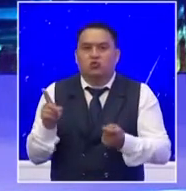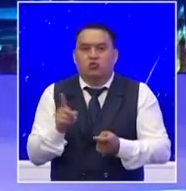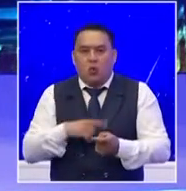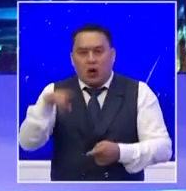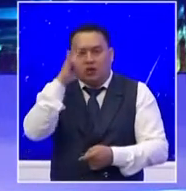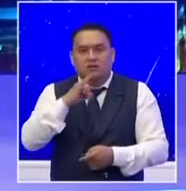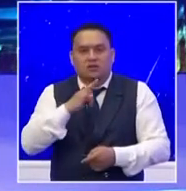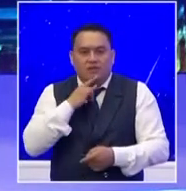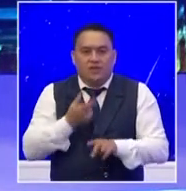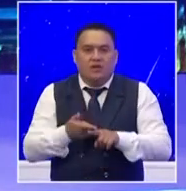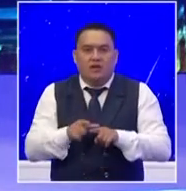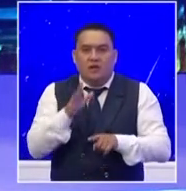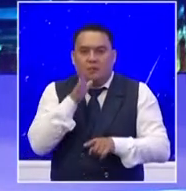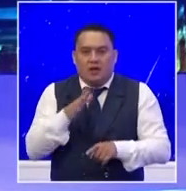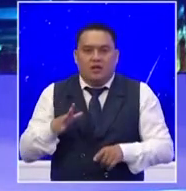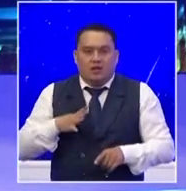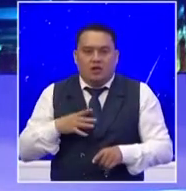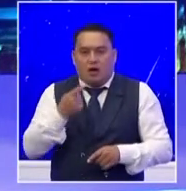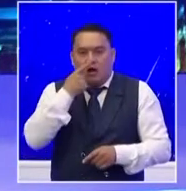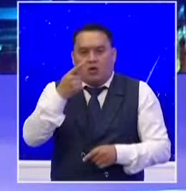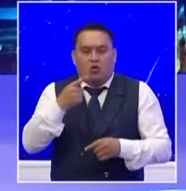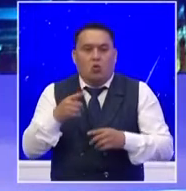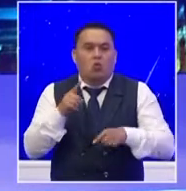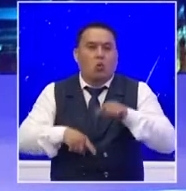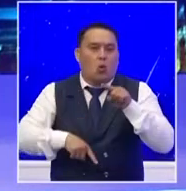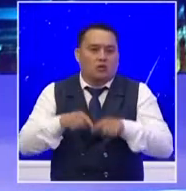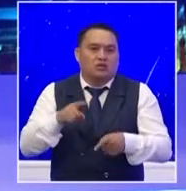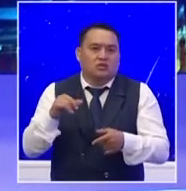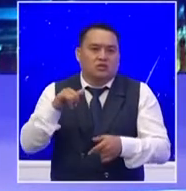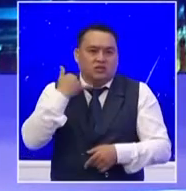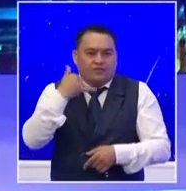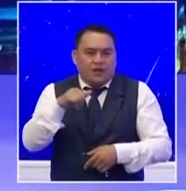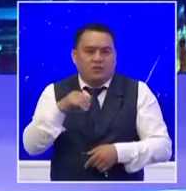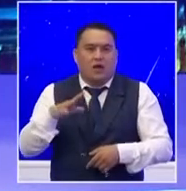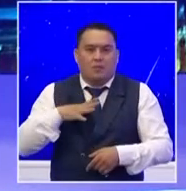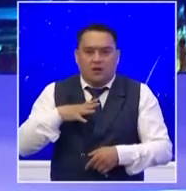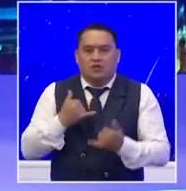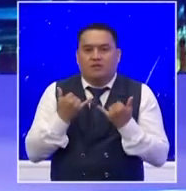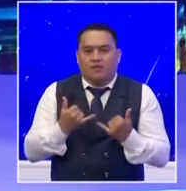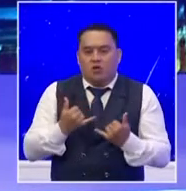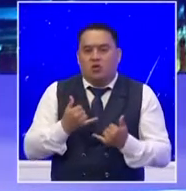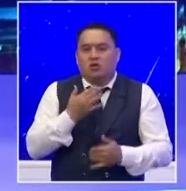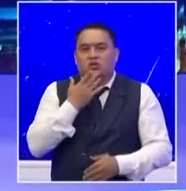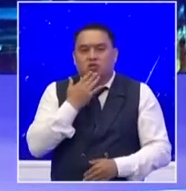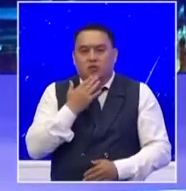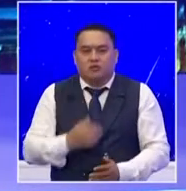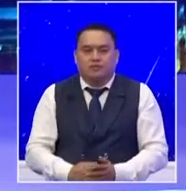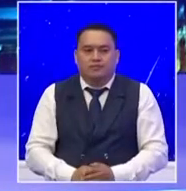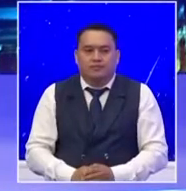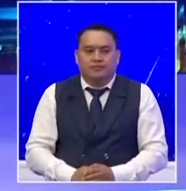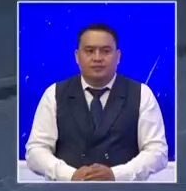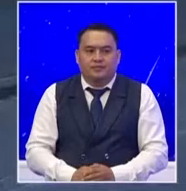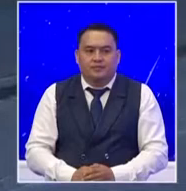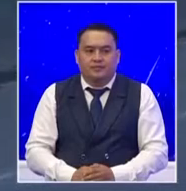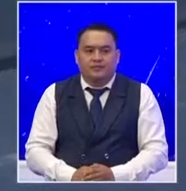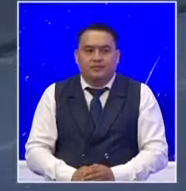сотни казахстанцев в этот период оказались вдали от родины. Мы связались с несколькими ЖТСовцами, сейчас пребывающими за рубежом.